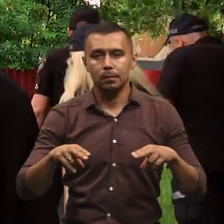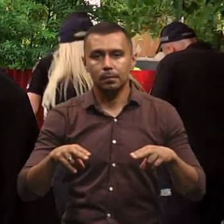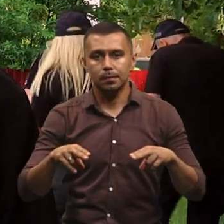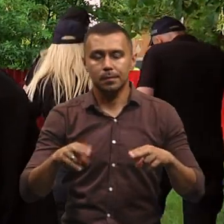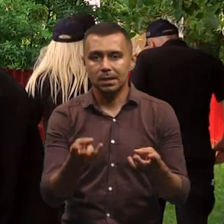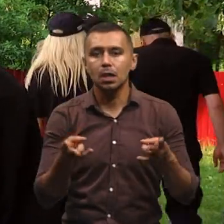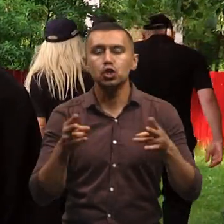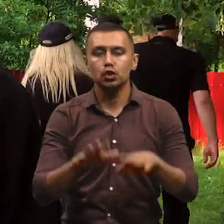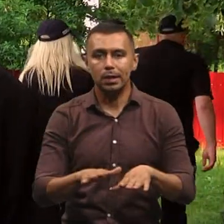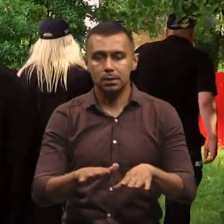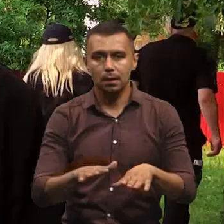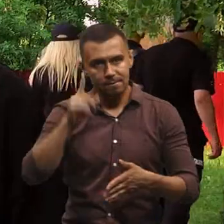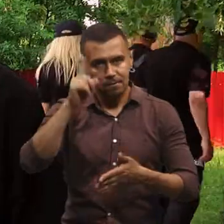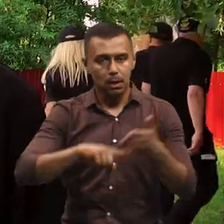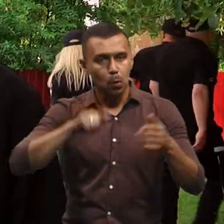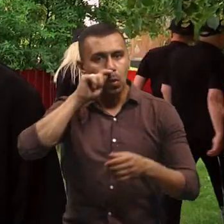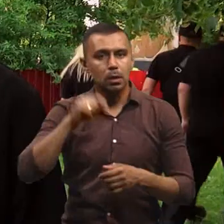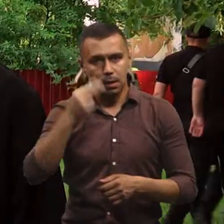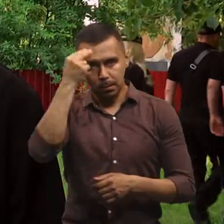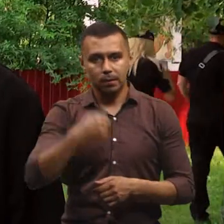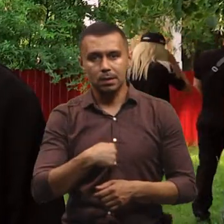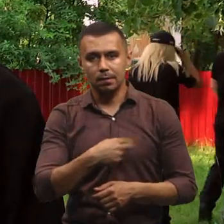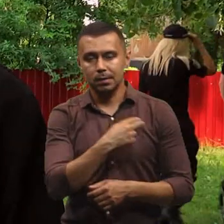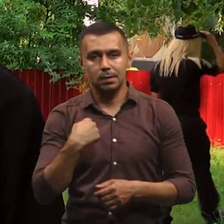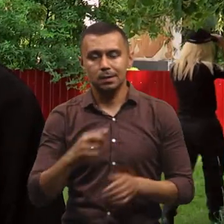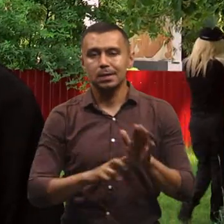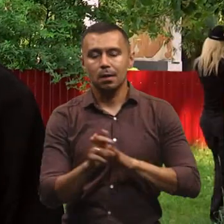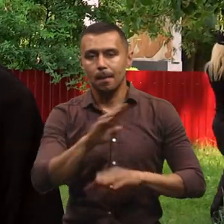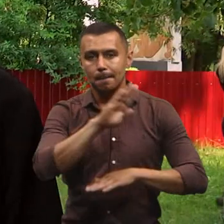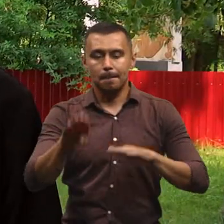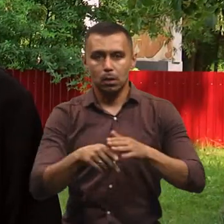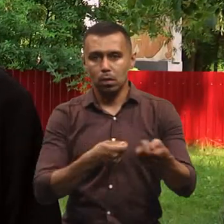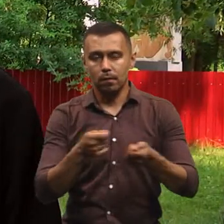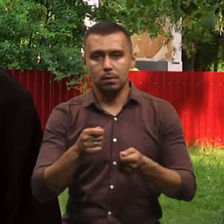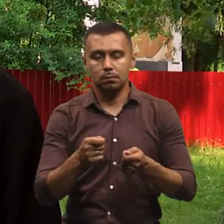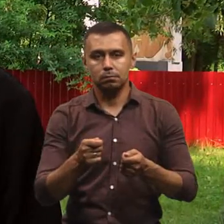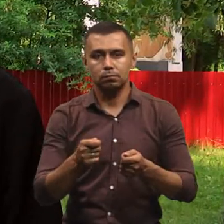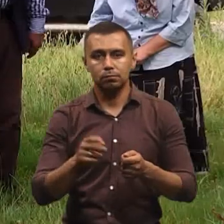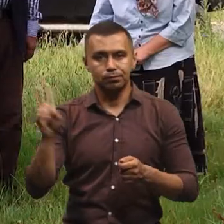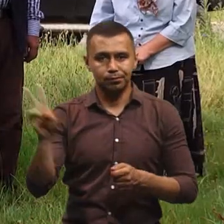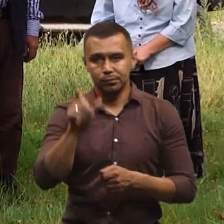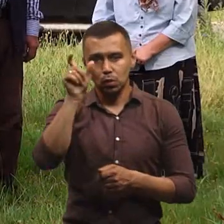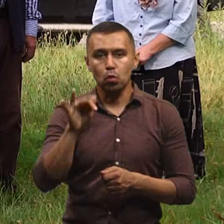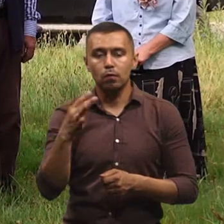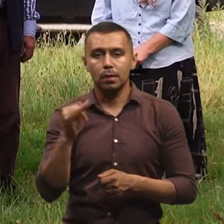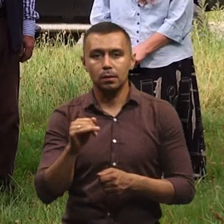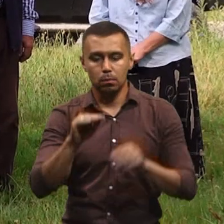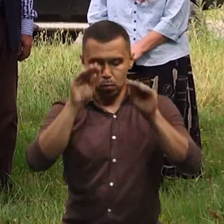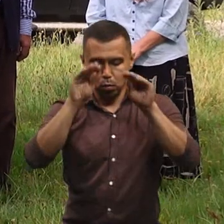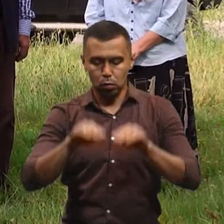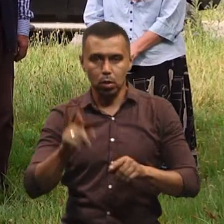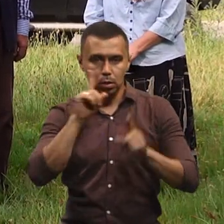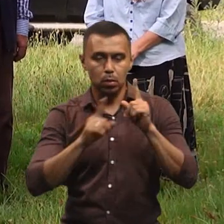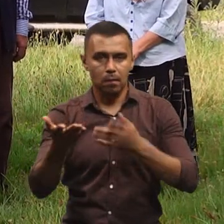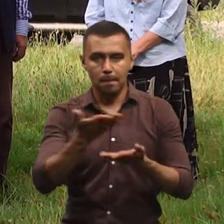залишилися вірними українські православній церкві під головуванням блаженнішого Митрополита Онуфрія протокол зборів ми